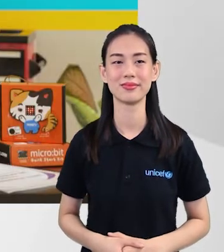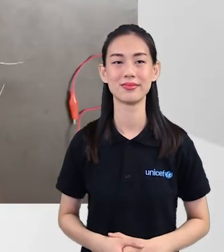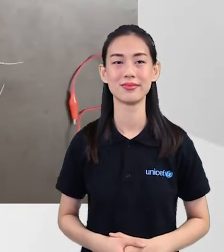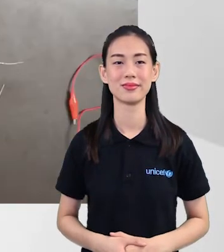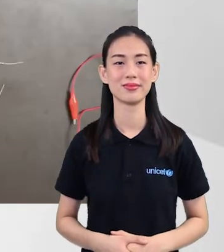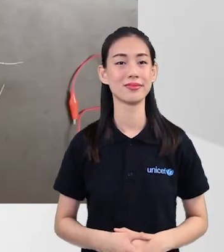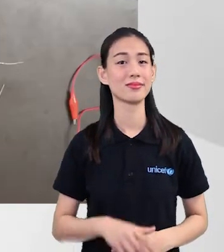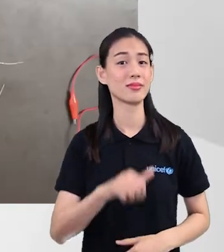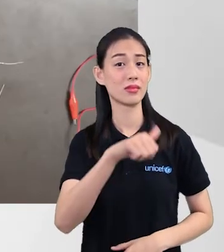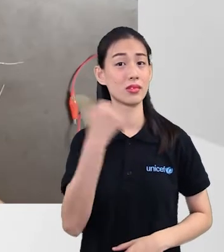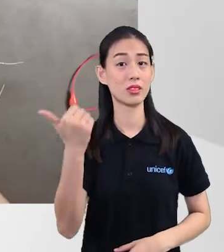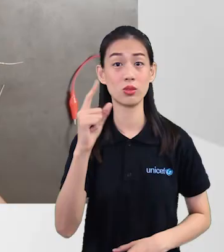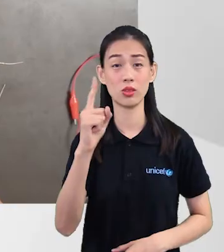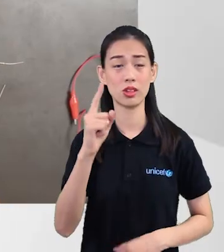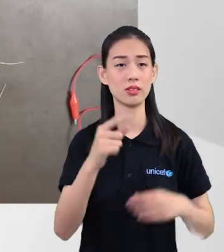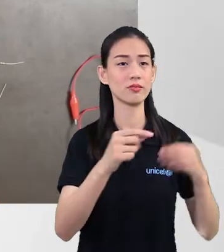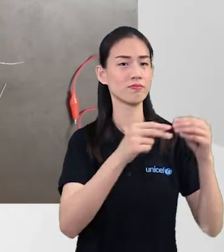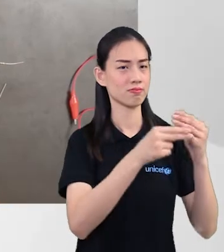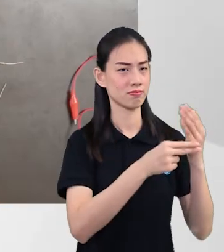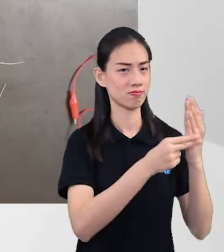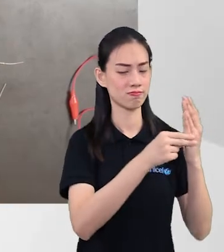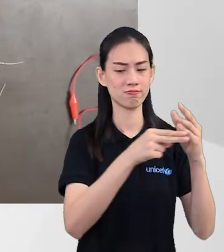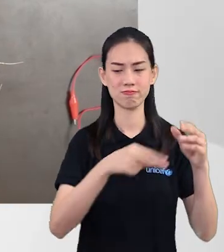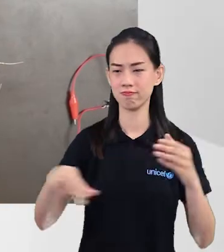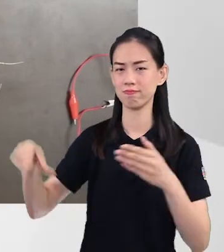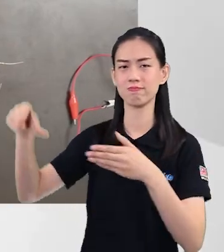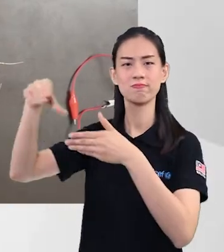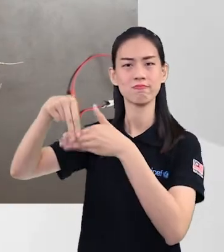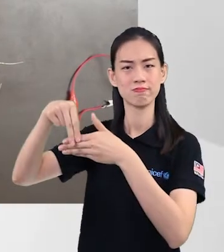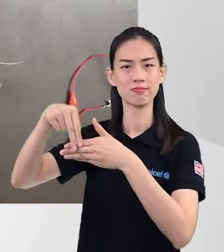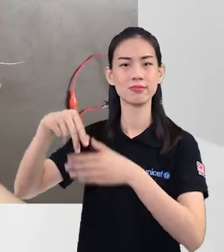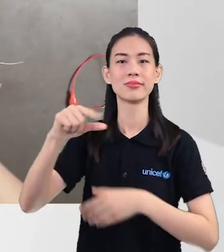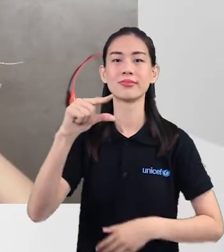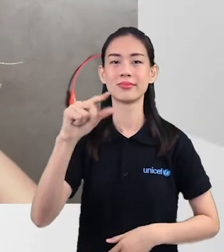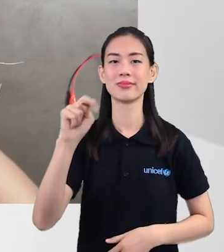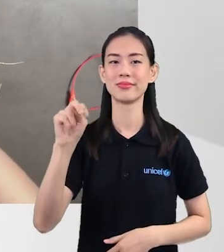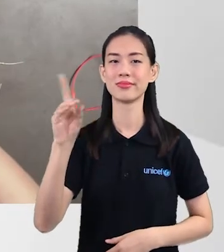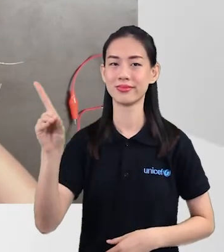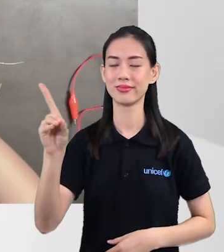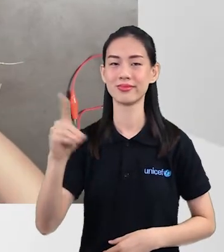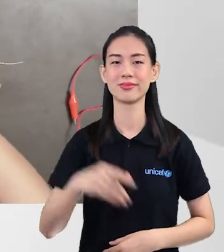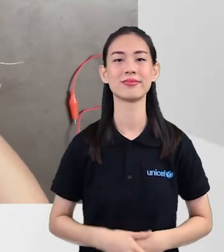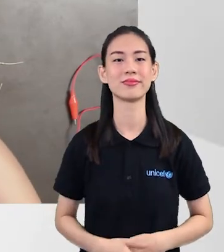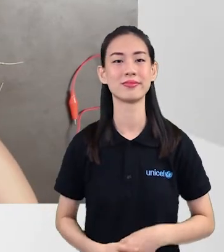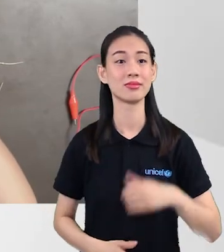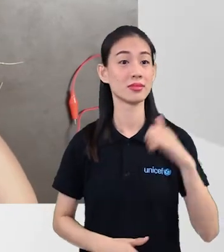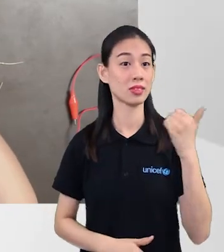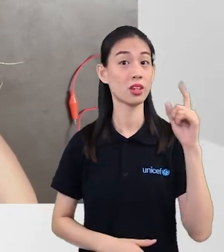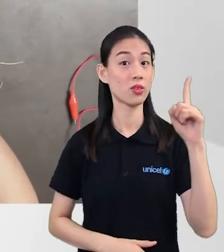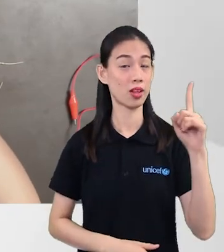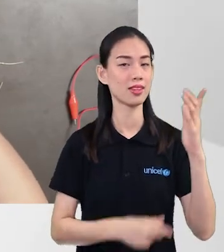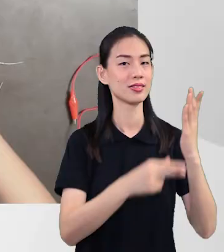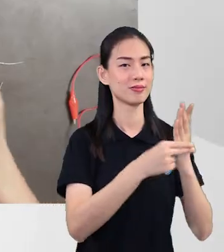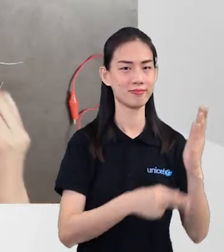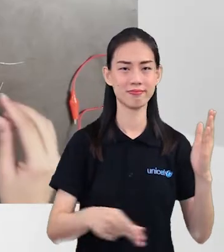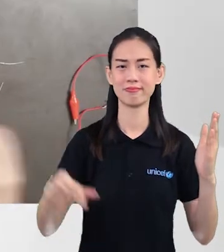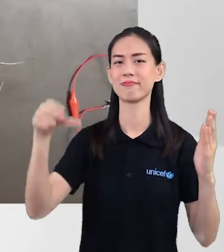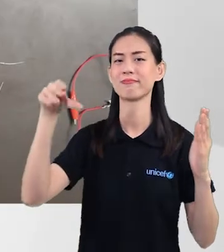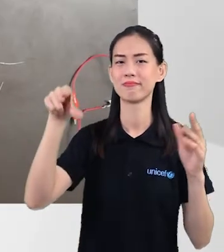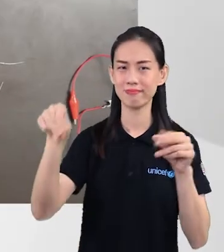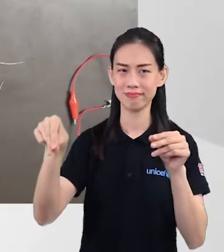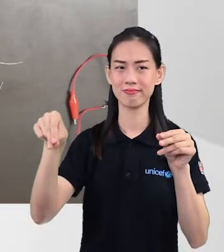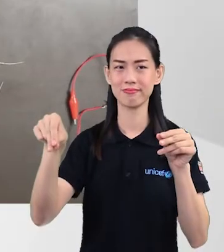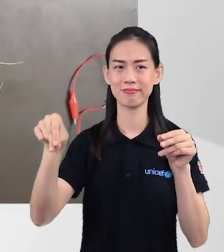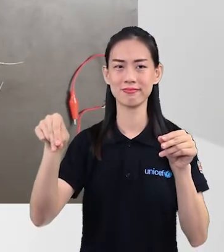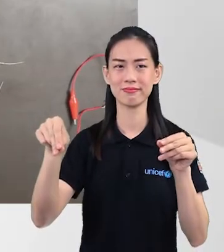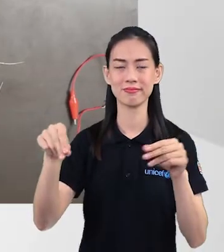Hujung klip buaya satu lagi diklipkan pada pin GND pada microbit. Klipkan setiap satu kaki panjang LED dengan